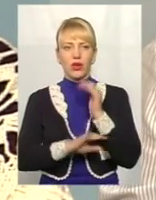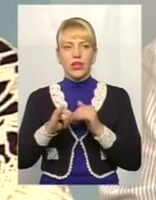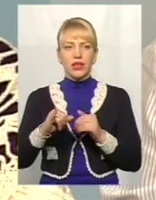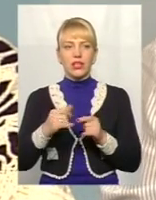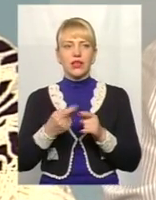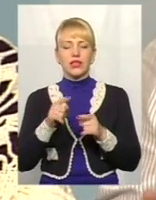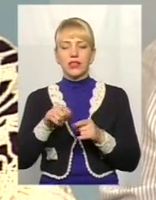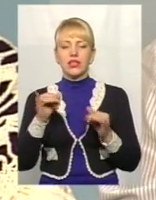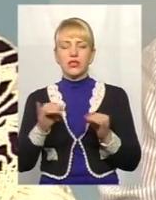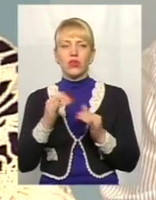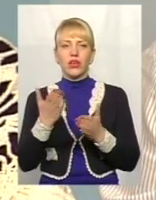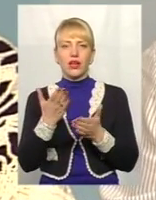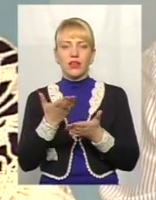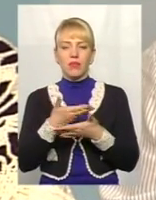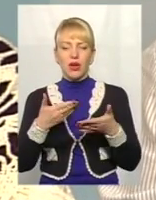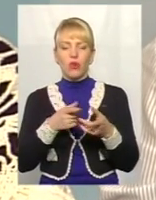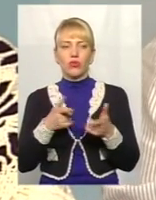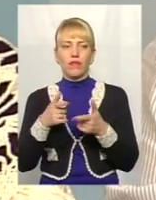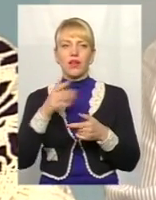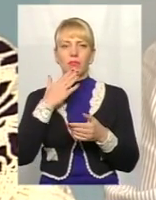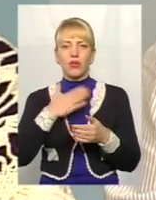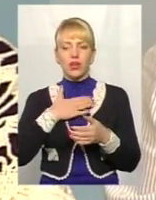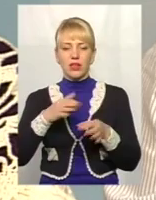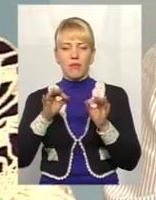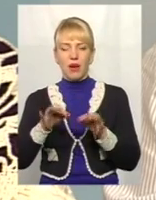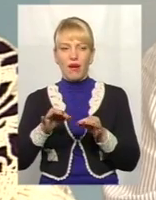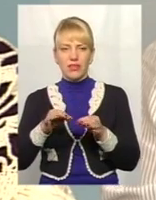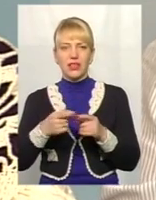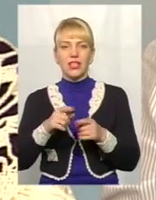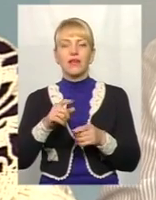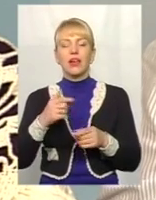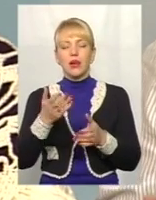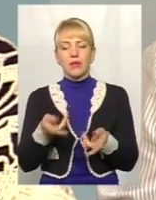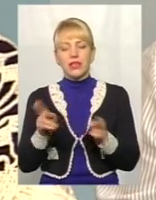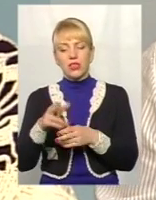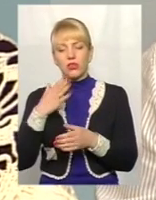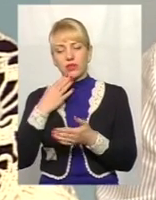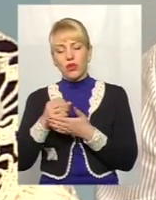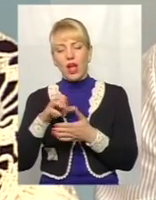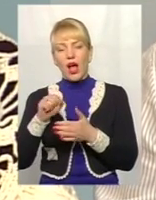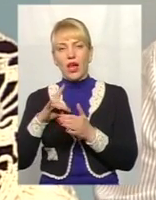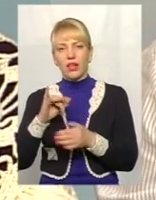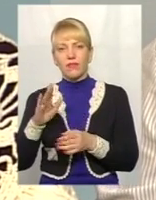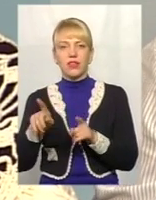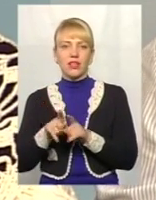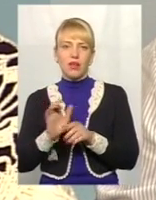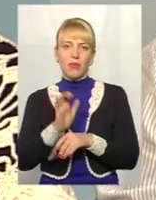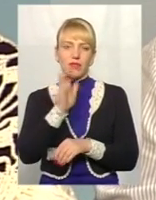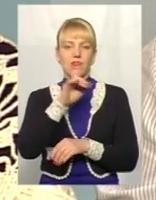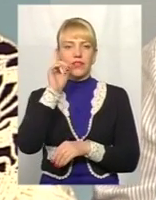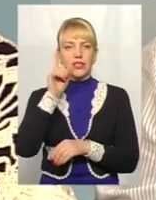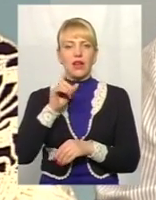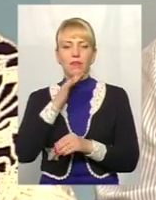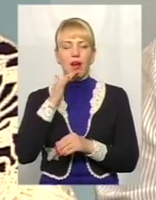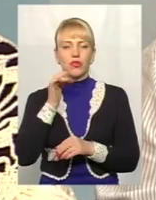ті історії, які ми готували про наших праведників, ми лишили їх в своєму архіві, але попутно відправили до Яд Вашему. І багато із людей,